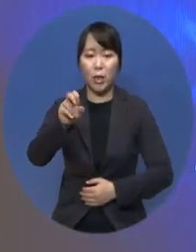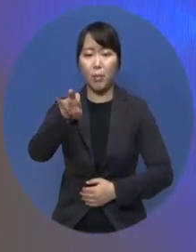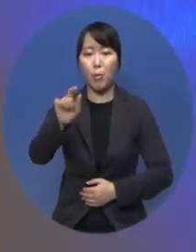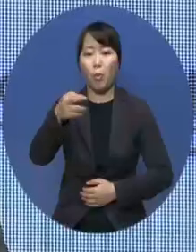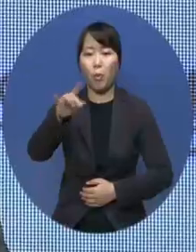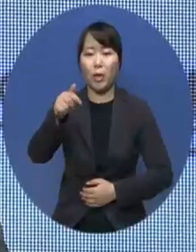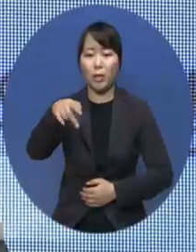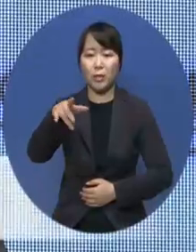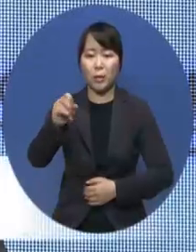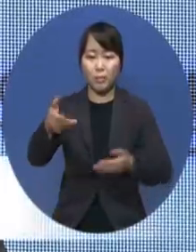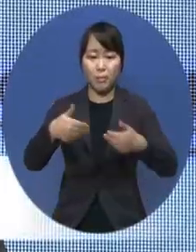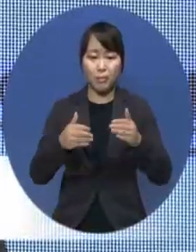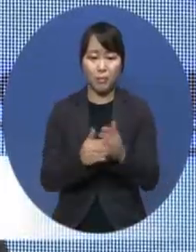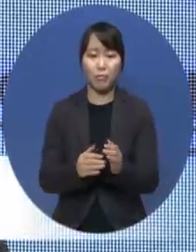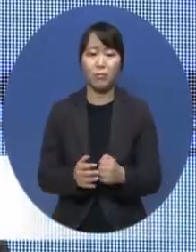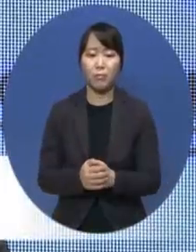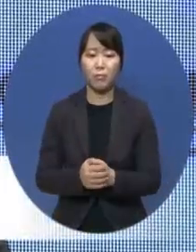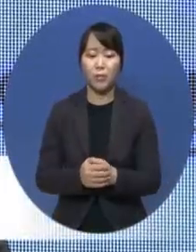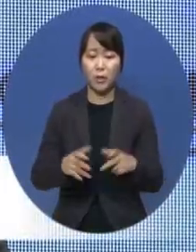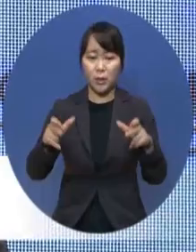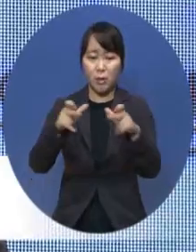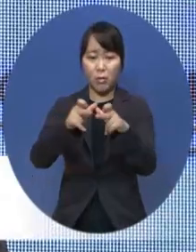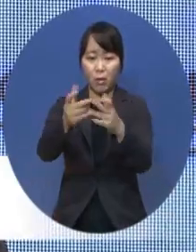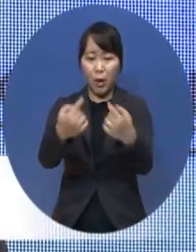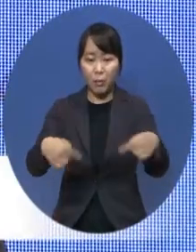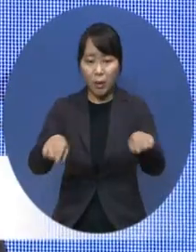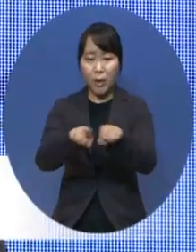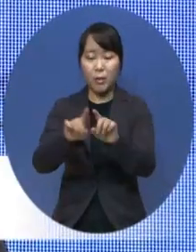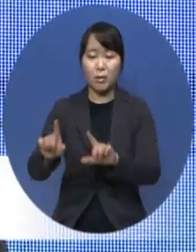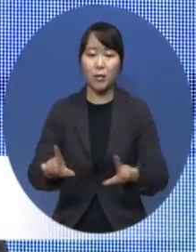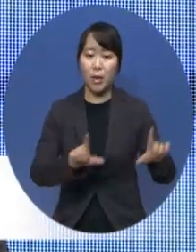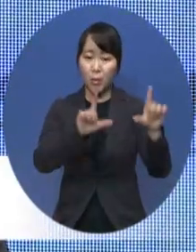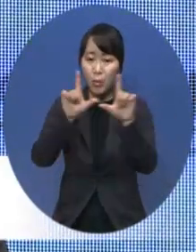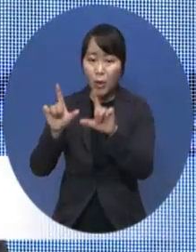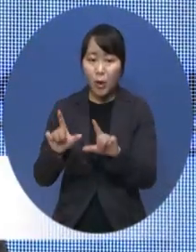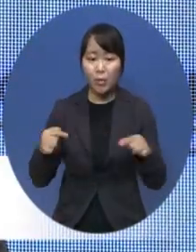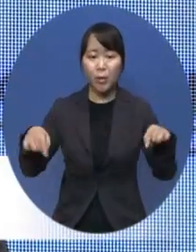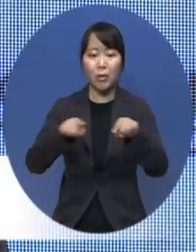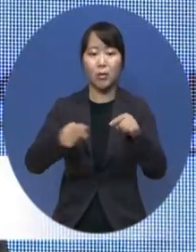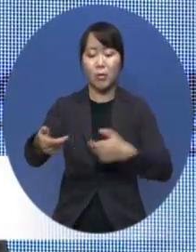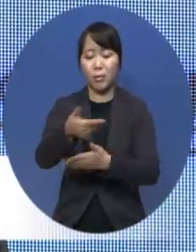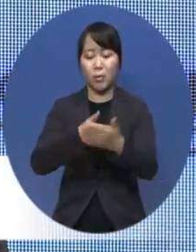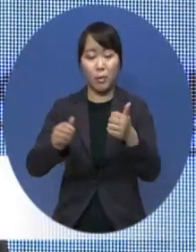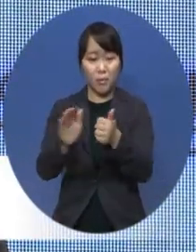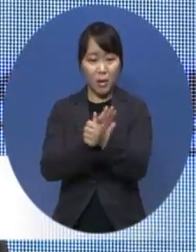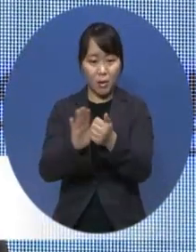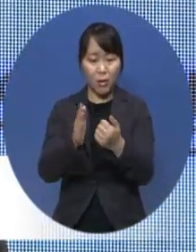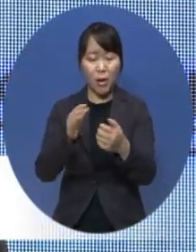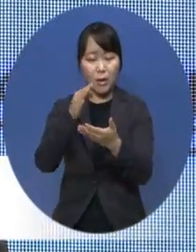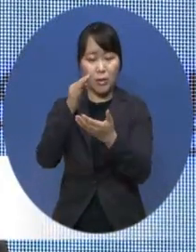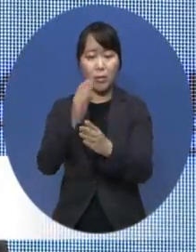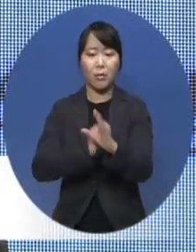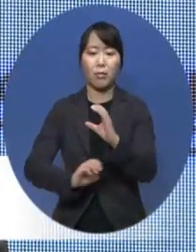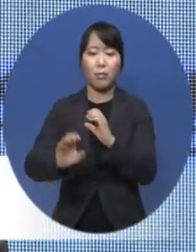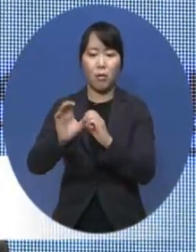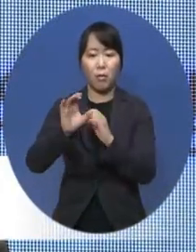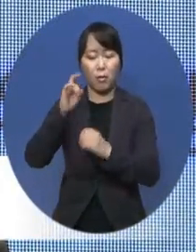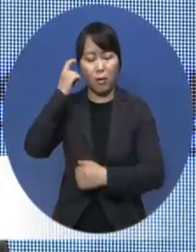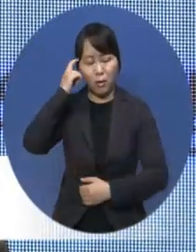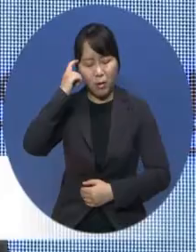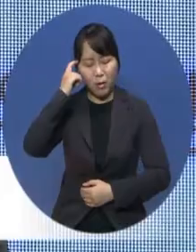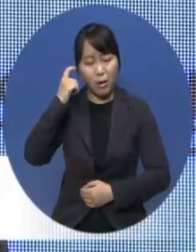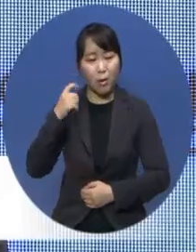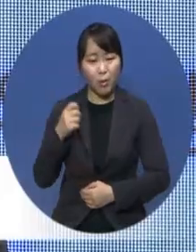수상했습니다. 장애인과 함께하는 삶을 이어오면서 나눔과 배려 가치를 더욱